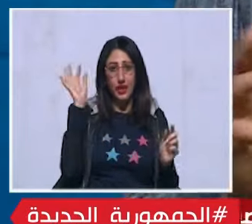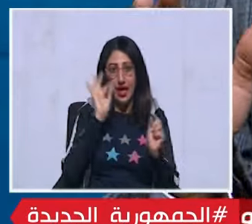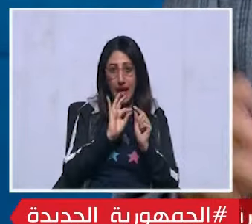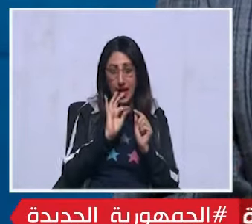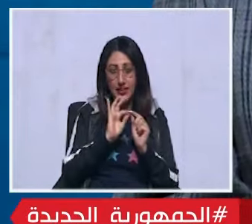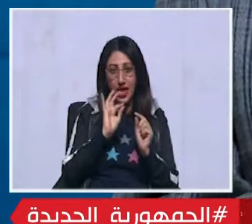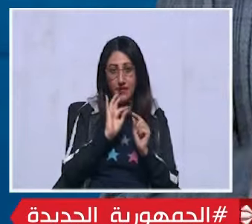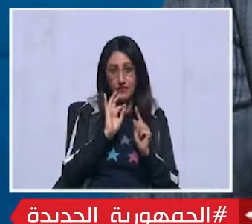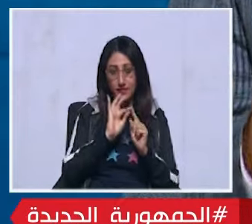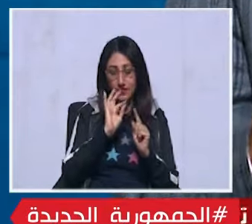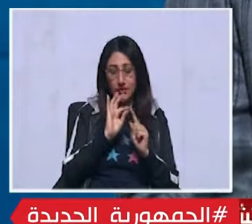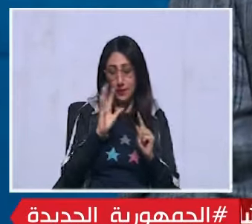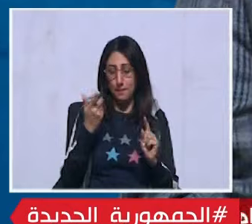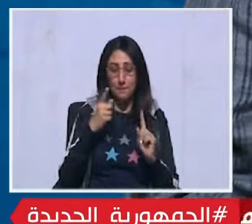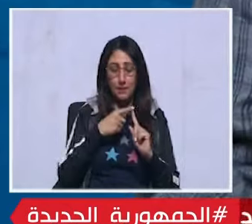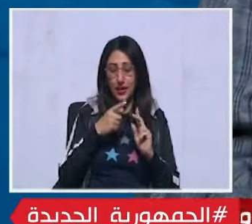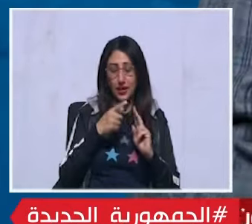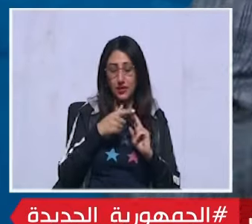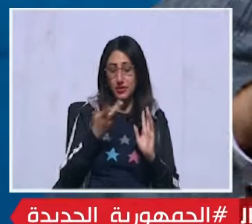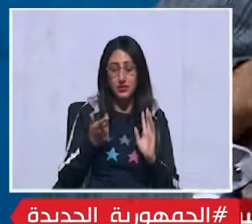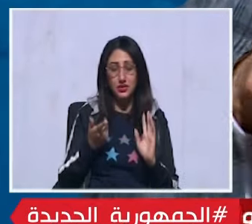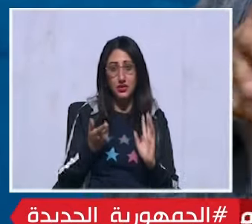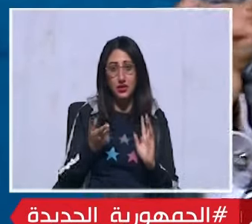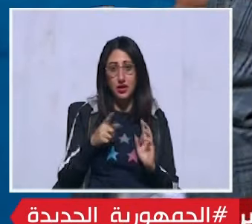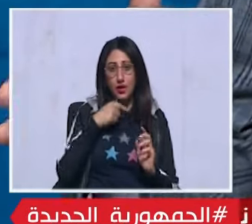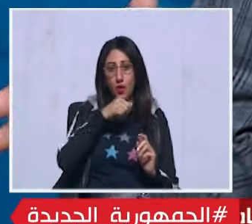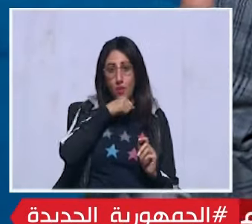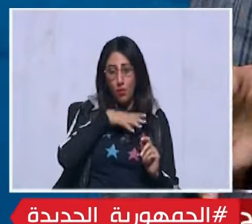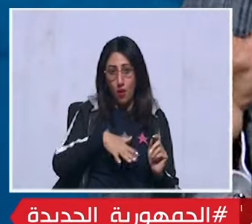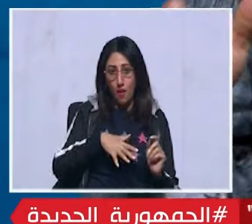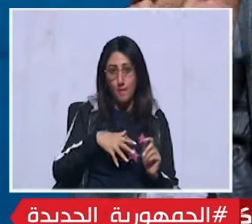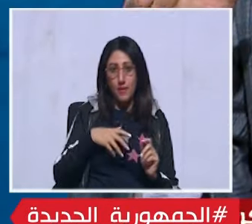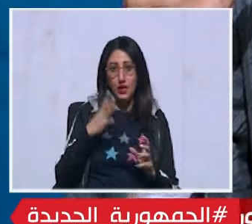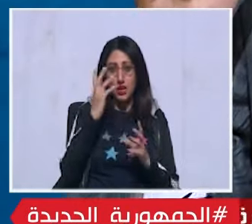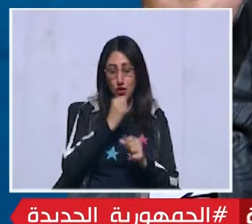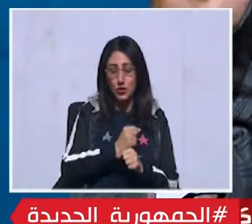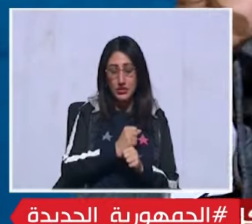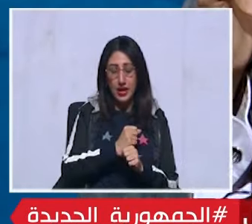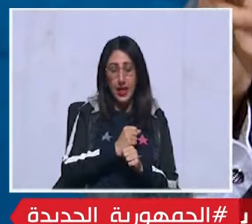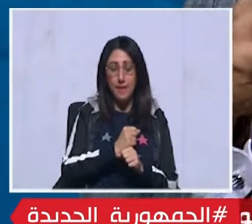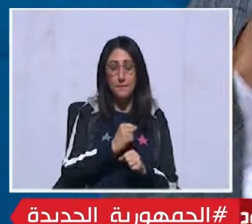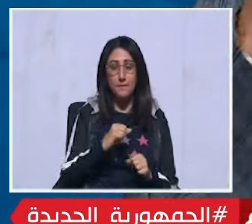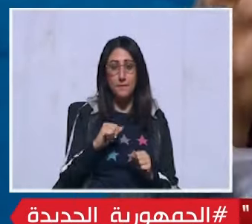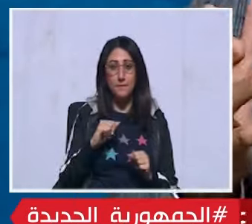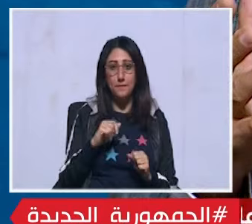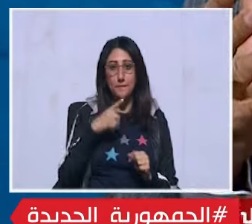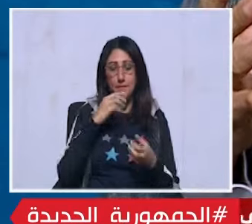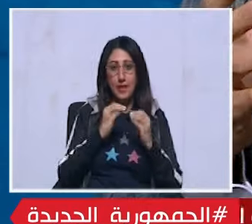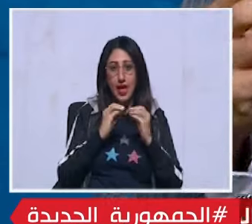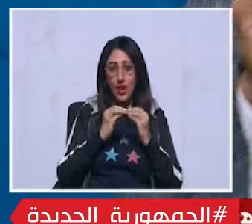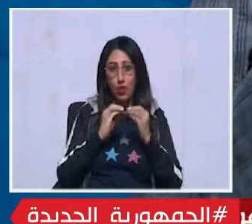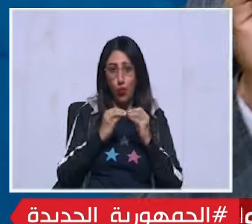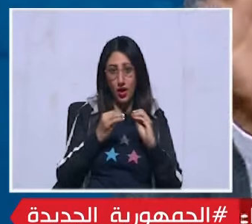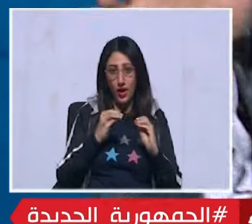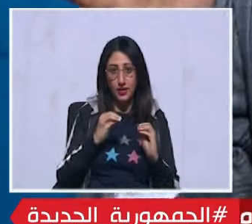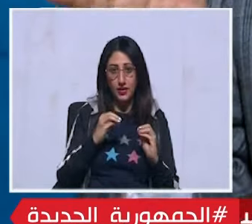عظيمه جدا منها اولا انه سيدنا النبي محمد صلى الله عليه وسلم لاقى الوان من